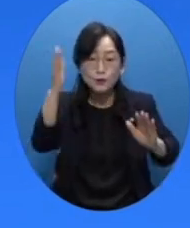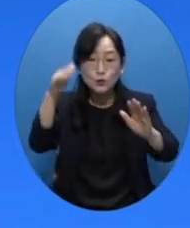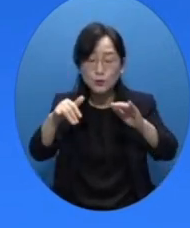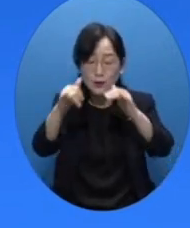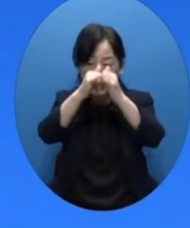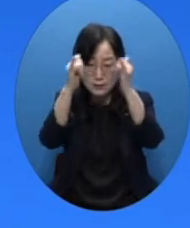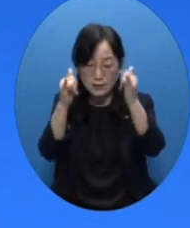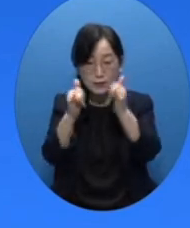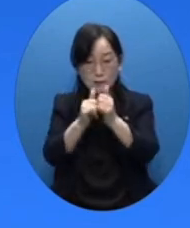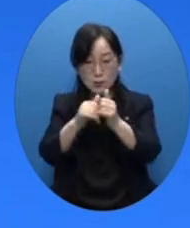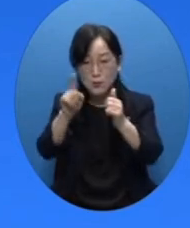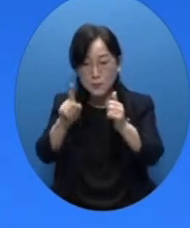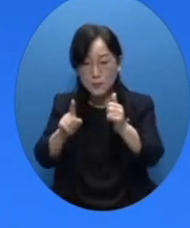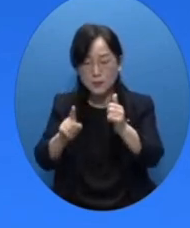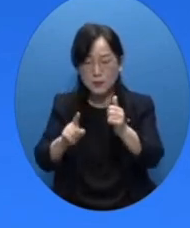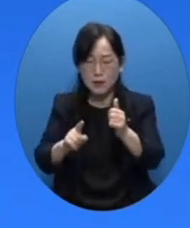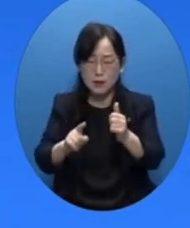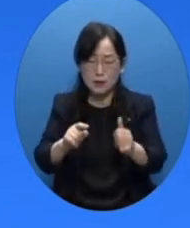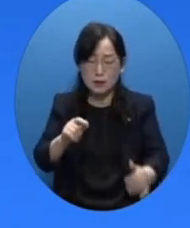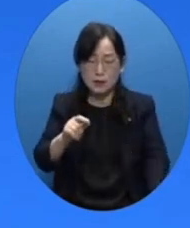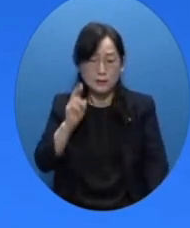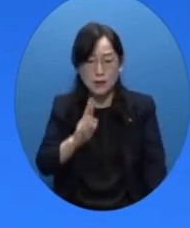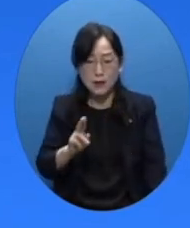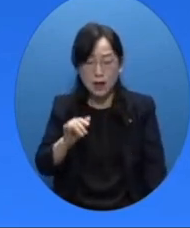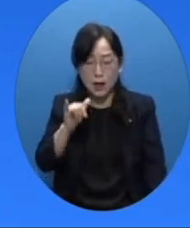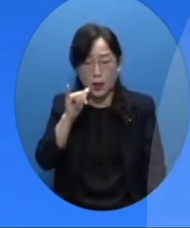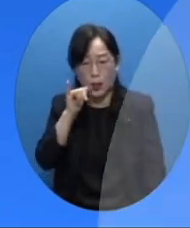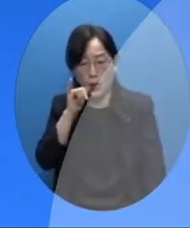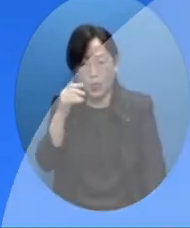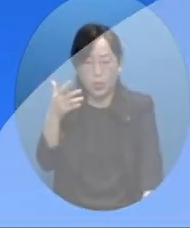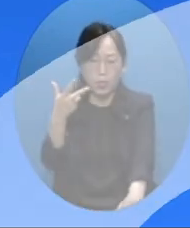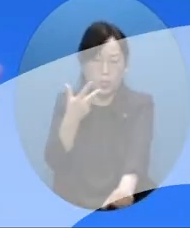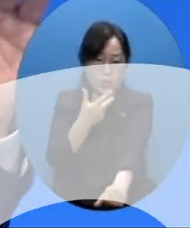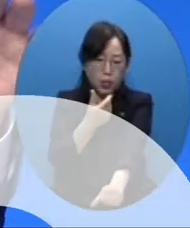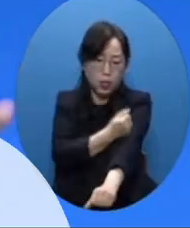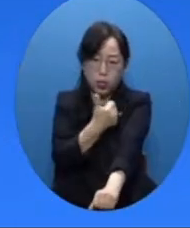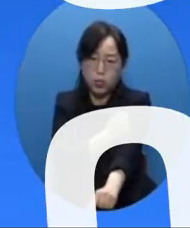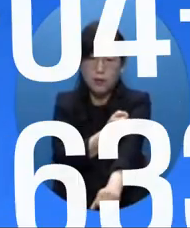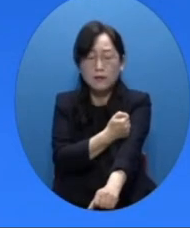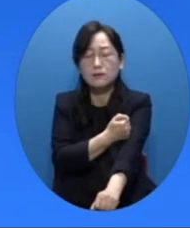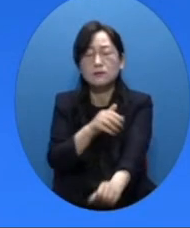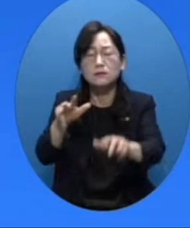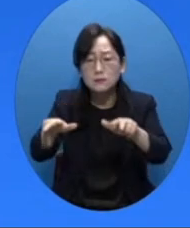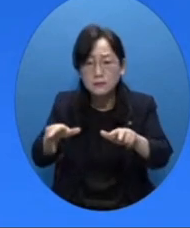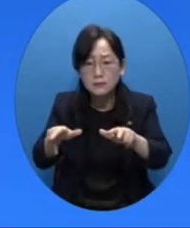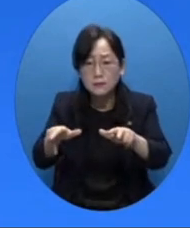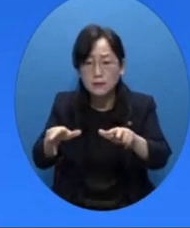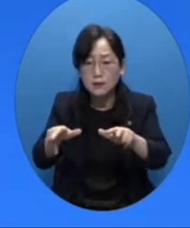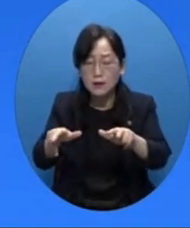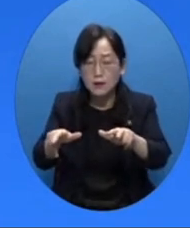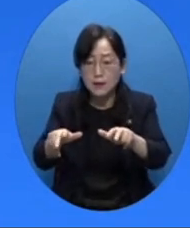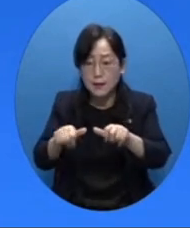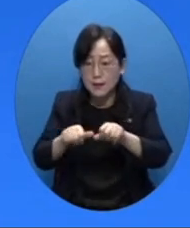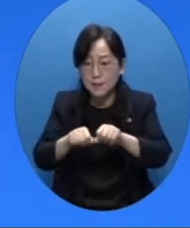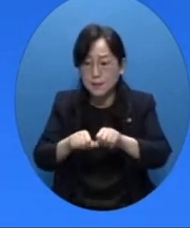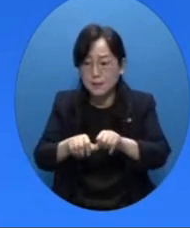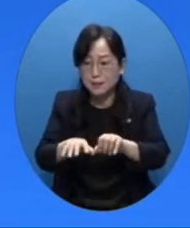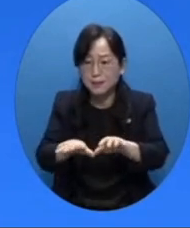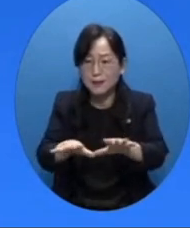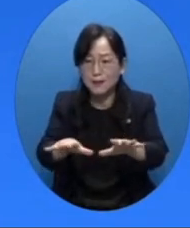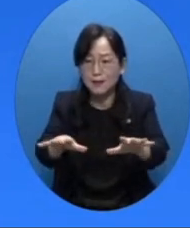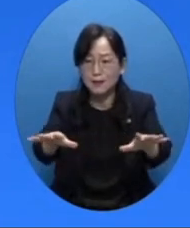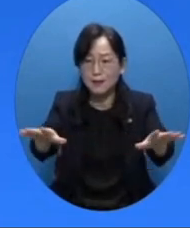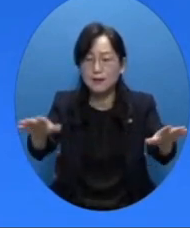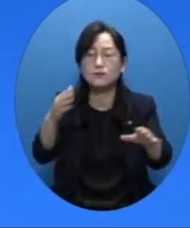것이 마약이 너무나 마 지금부 퍼서 처럼 허